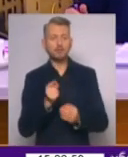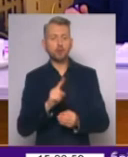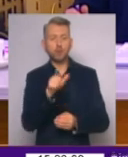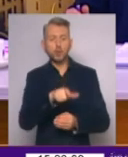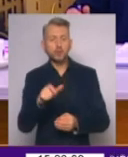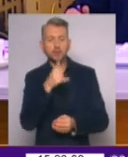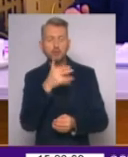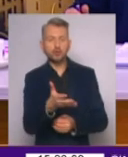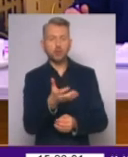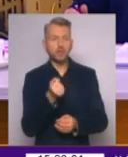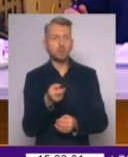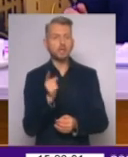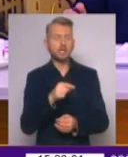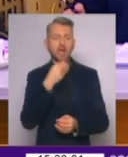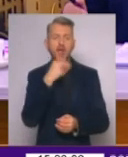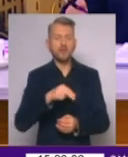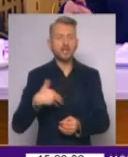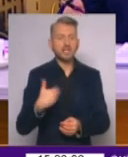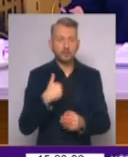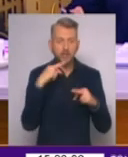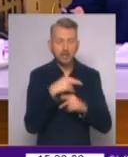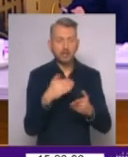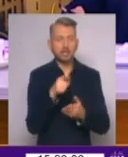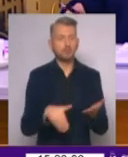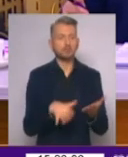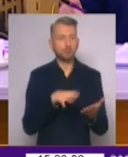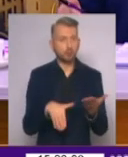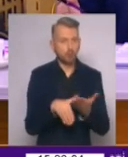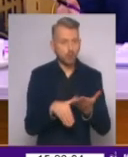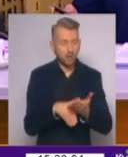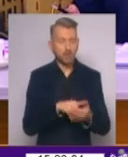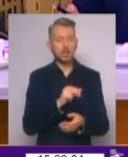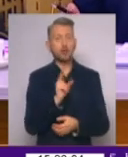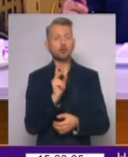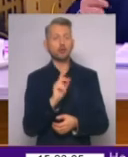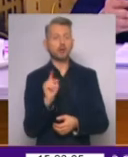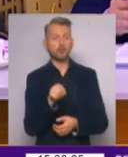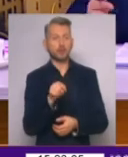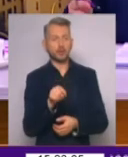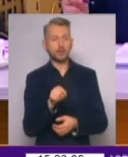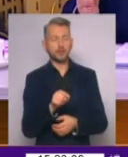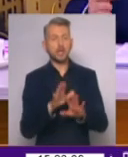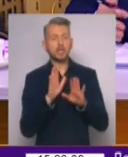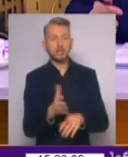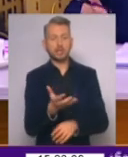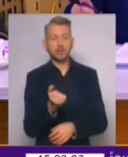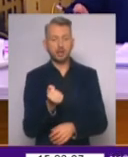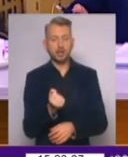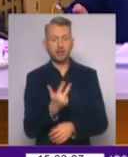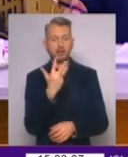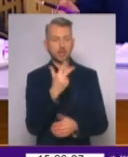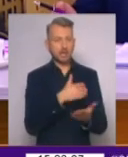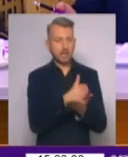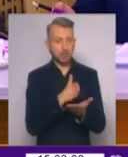не можуть отримати ті ефективні ліки, які їм, власне, допомагали. І друге, що вона тільки бере три